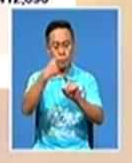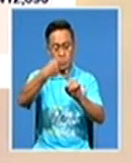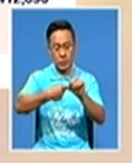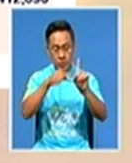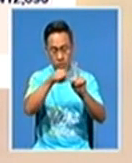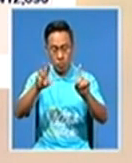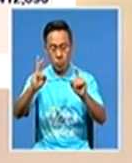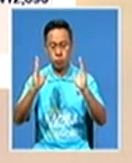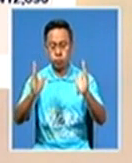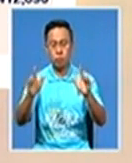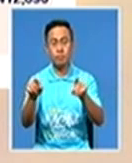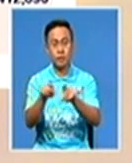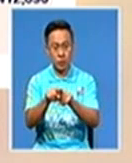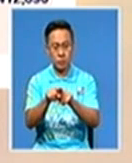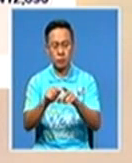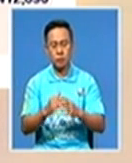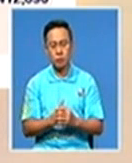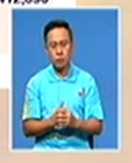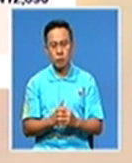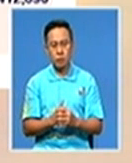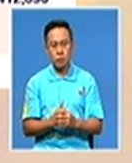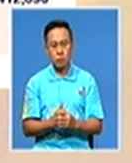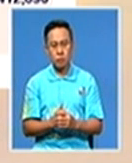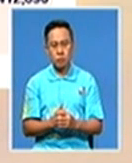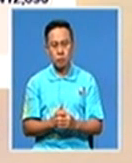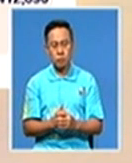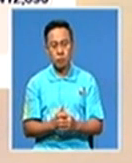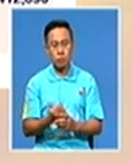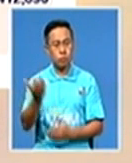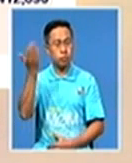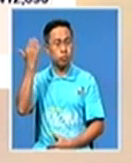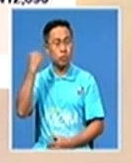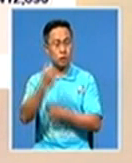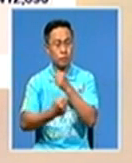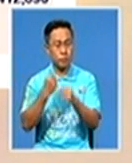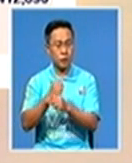นะครับปรากฏว่าในถ้าท่านดูนะฮะในอดีตเนี่ย